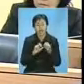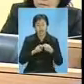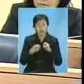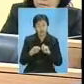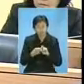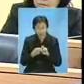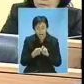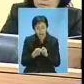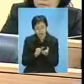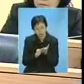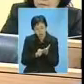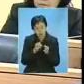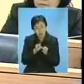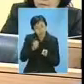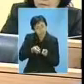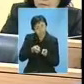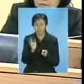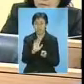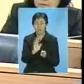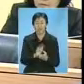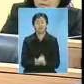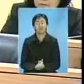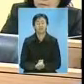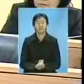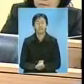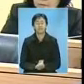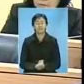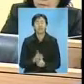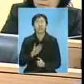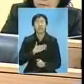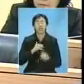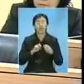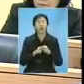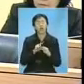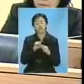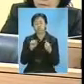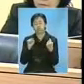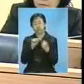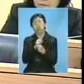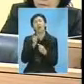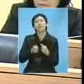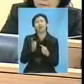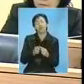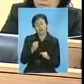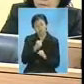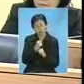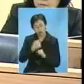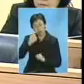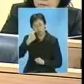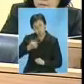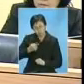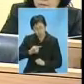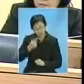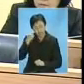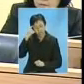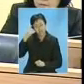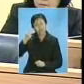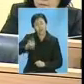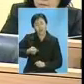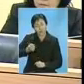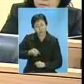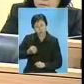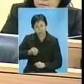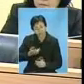านั้นขึ้นมาถ้าเรายังวนเวียนกันอยู่ในกระบวนทัศน์เดิมๆเราก็จะอยู่